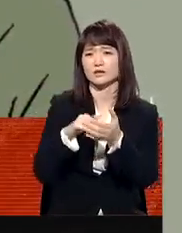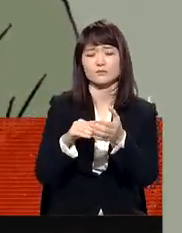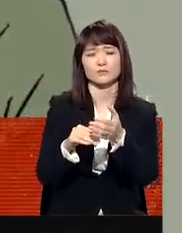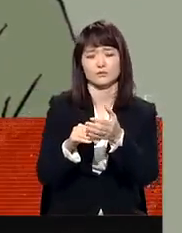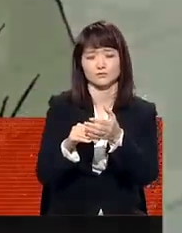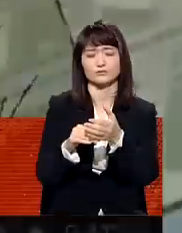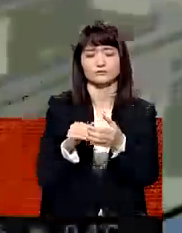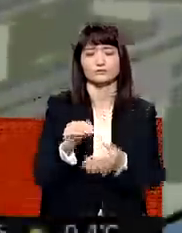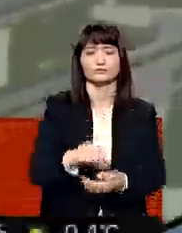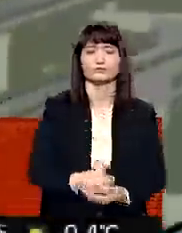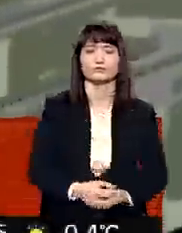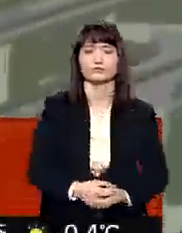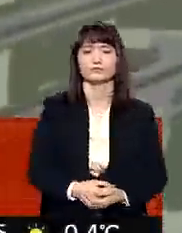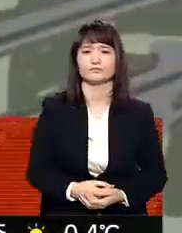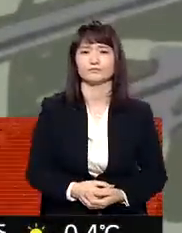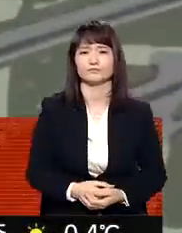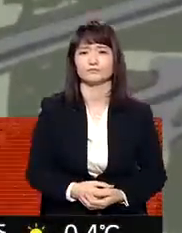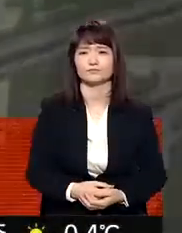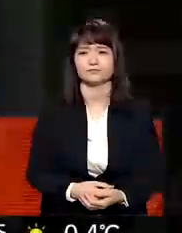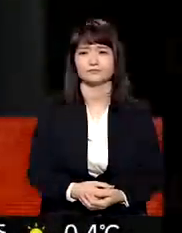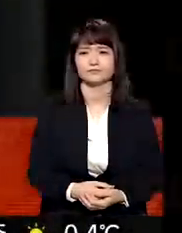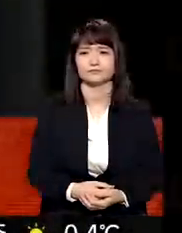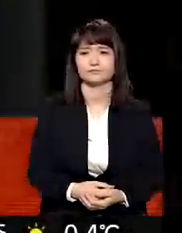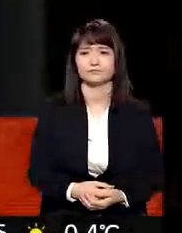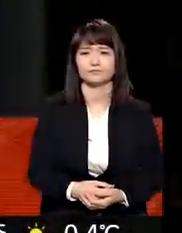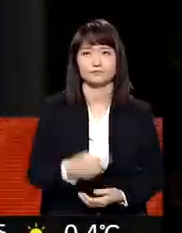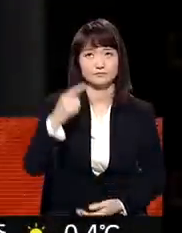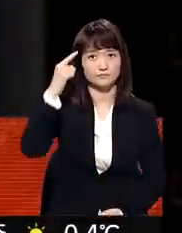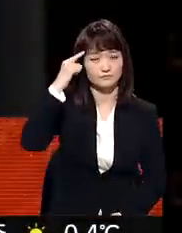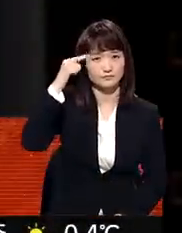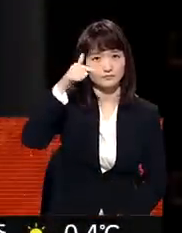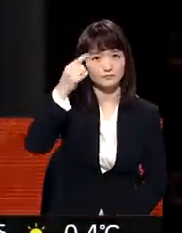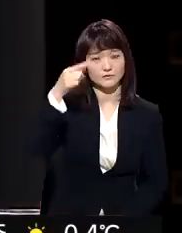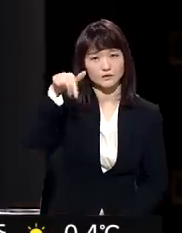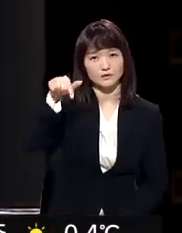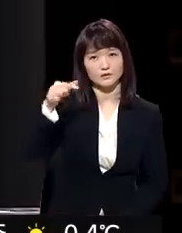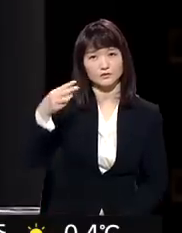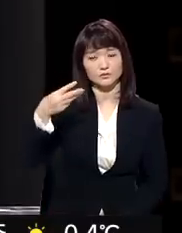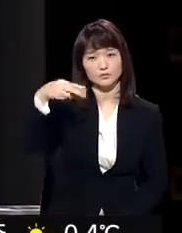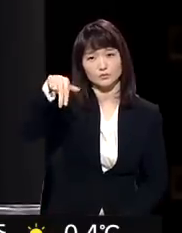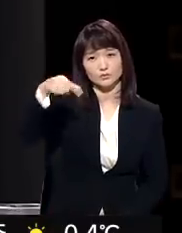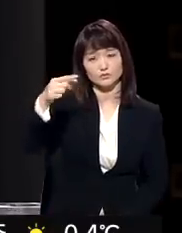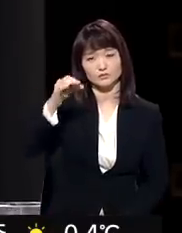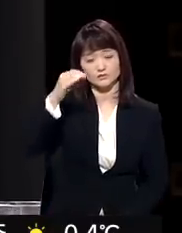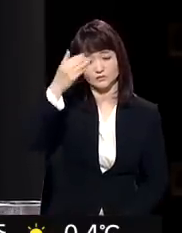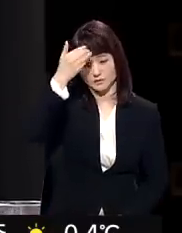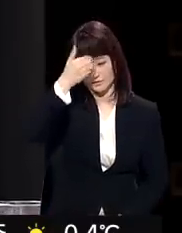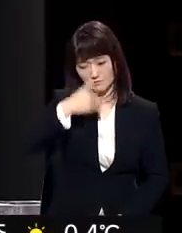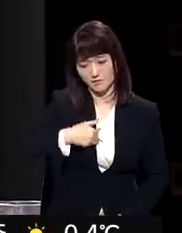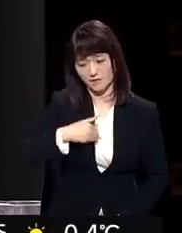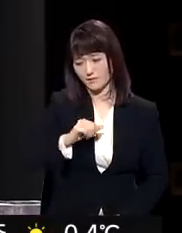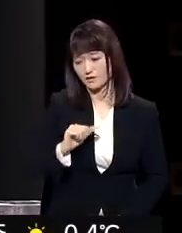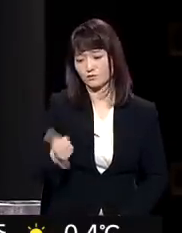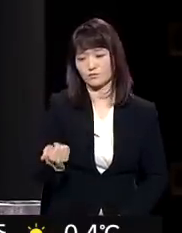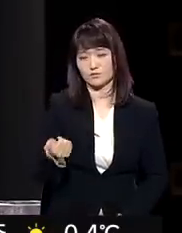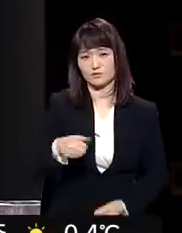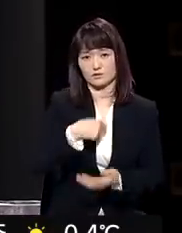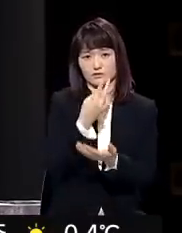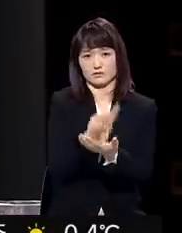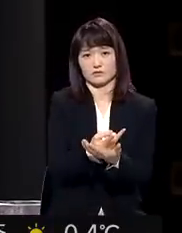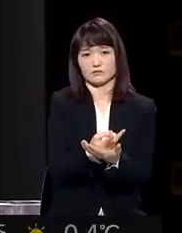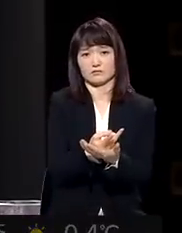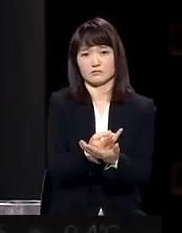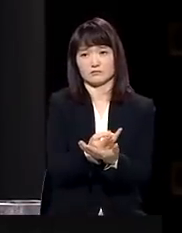자 지금 저렇게 뇌졸중으로 쓰러져서 몸의 일부가 뭐 마비가 되고 그러면